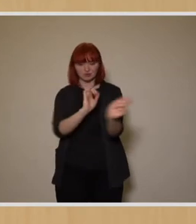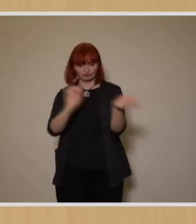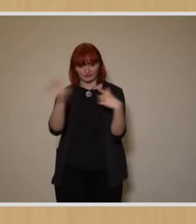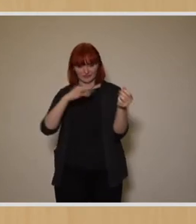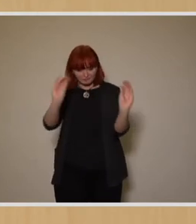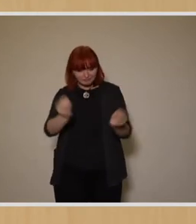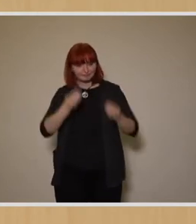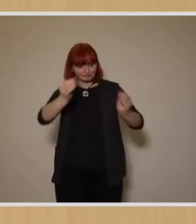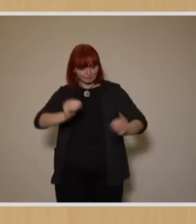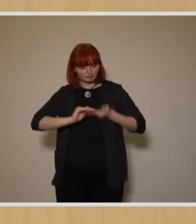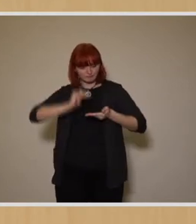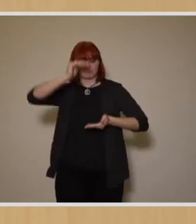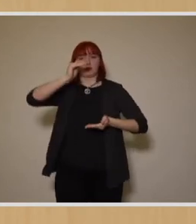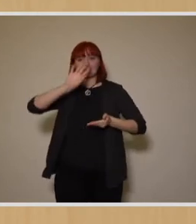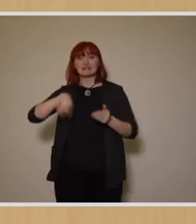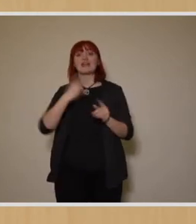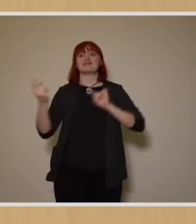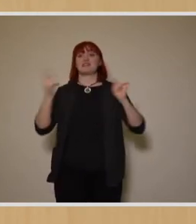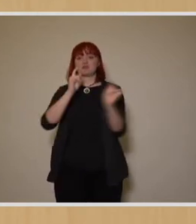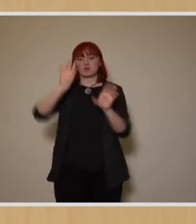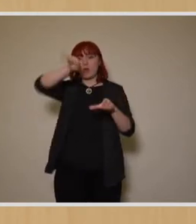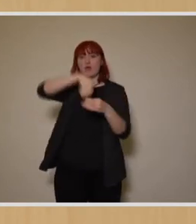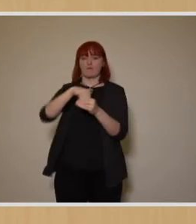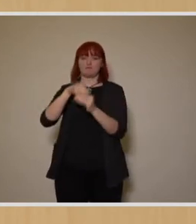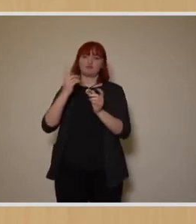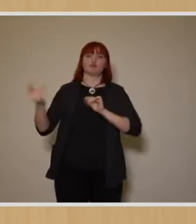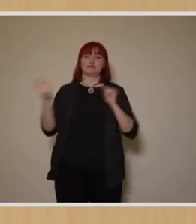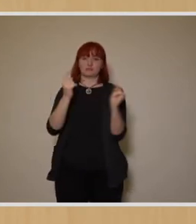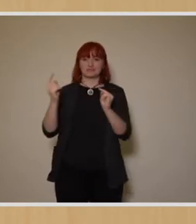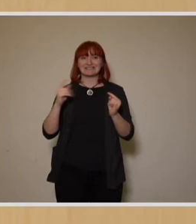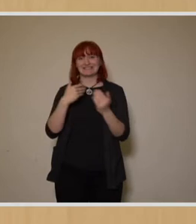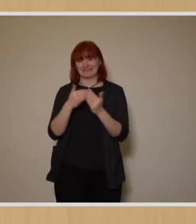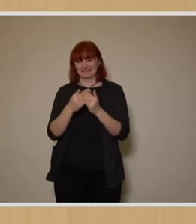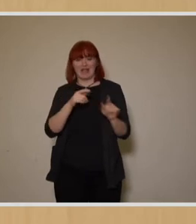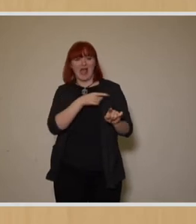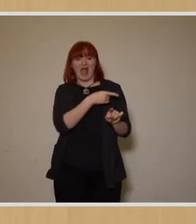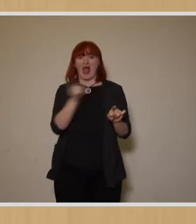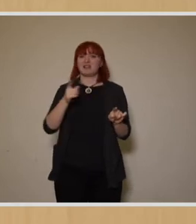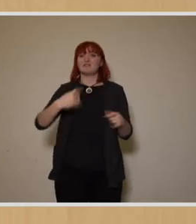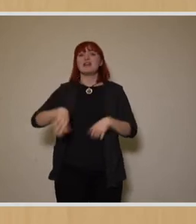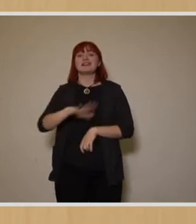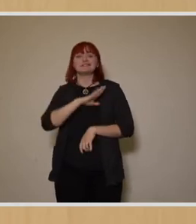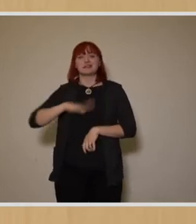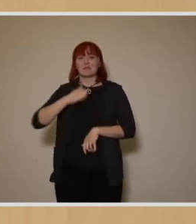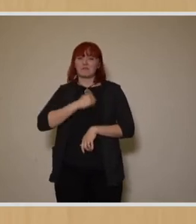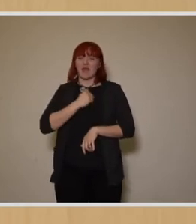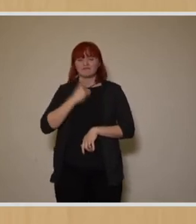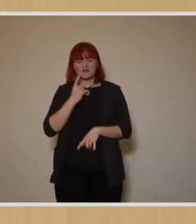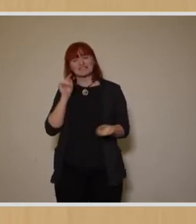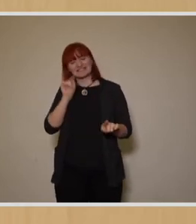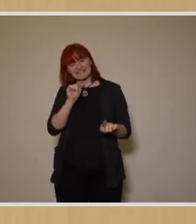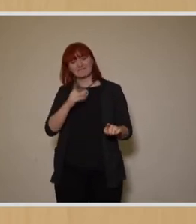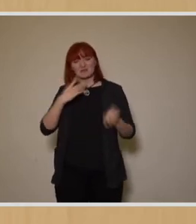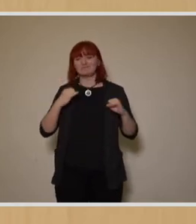diesen Diskussionsprozess einfließen zu lassen. So müssen sich nicht alle, denen die Zukunft des Sachsenbades am Herzen liegt, in